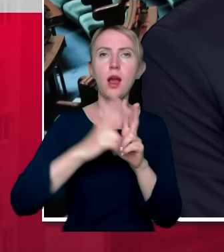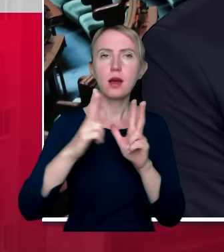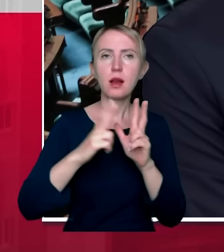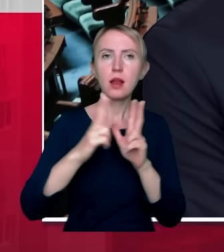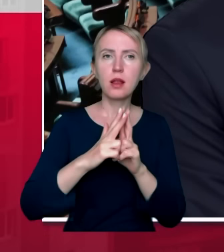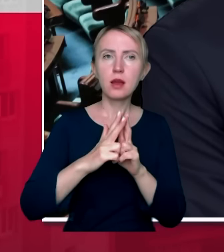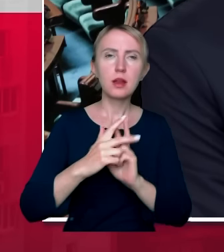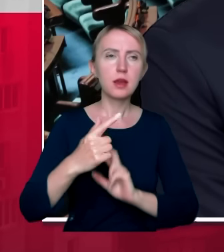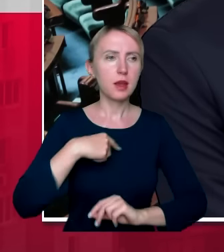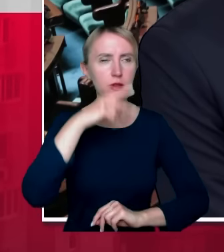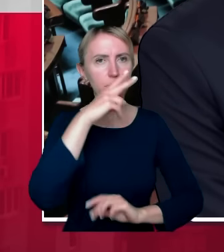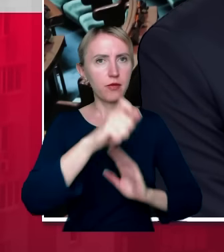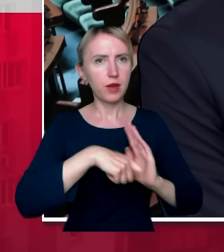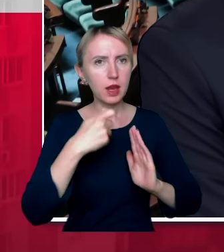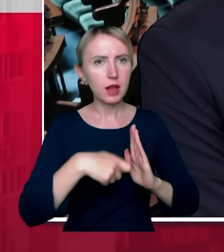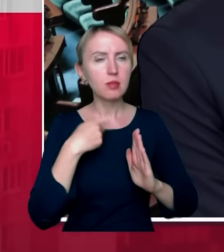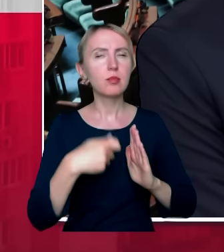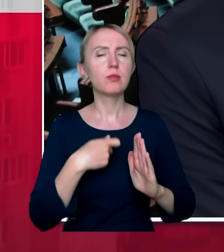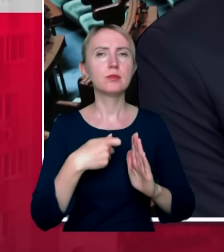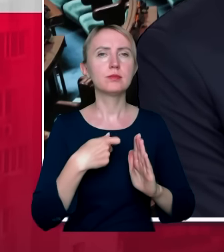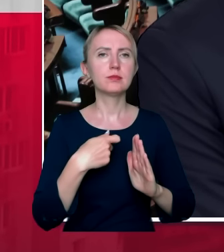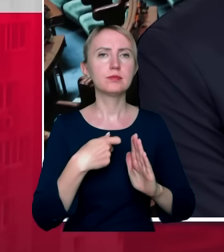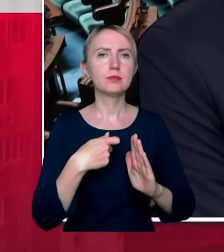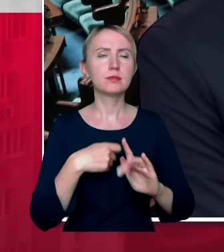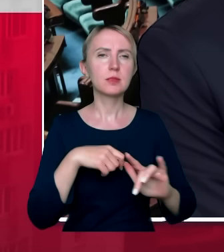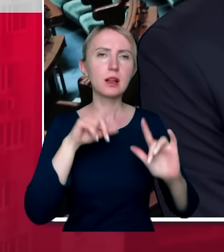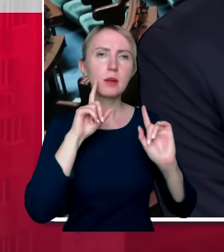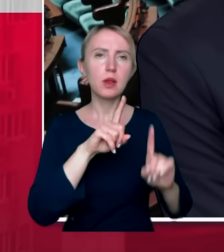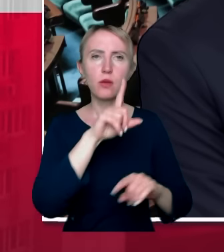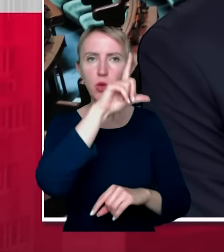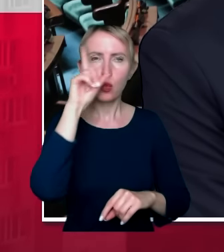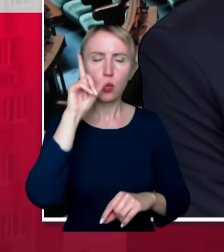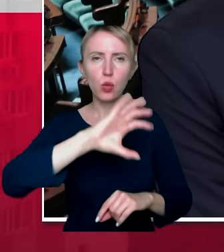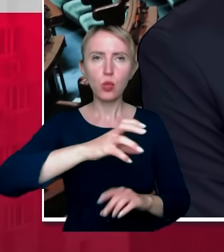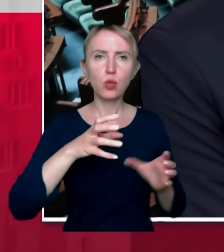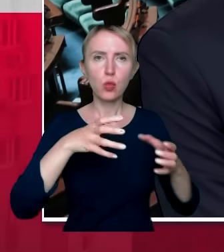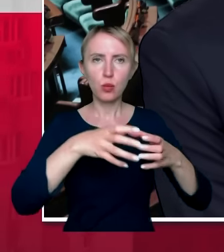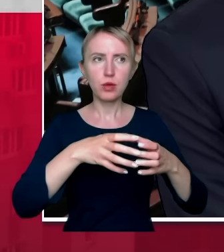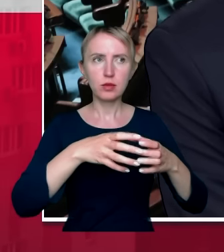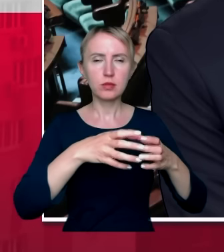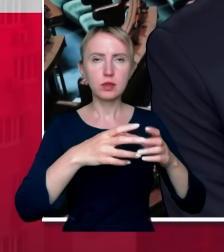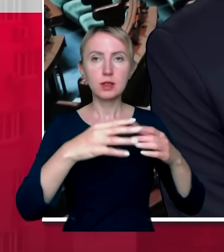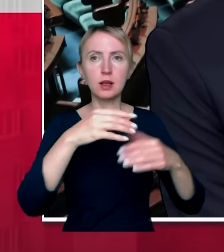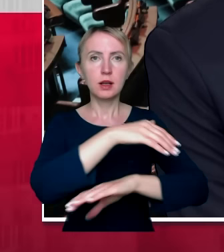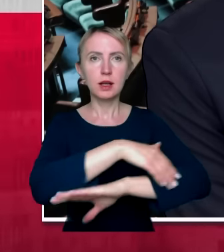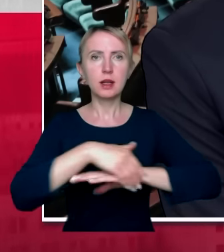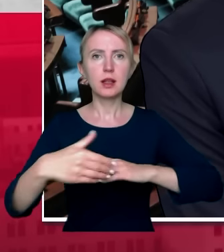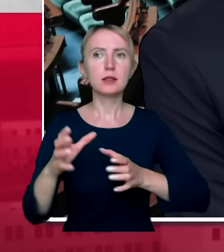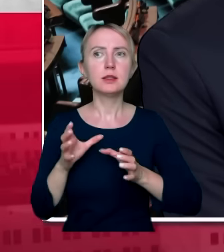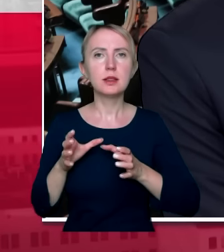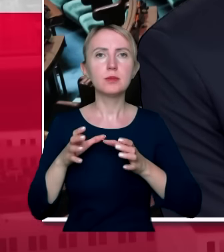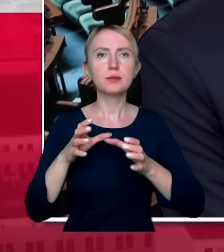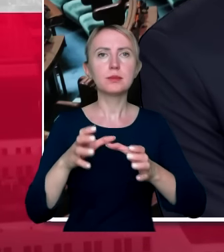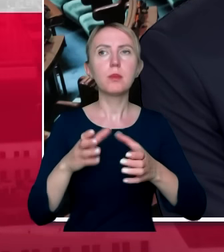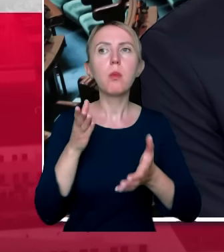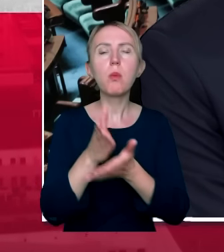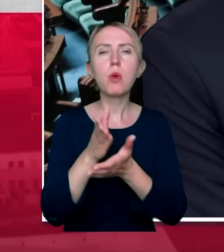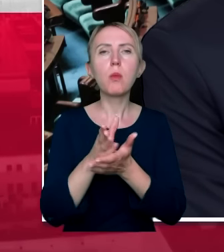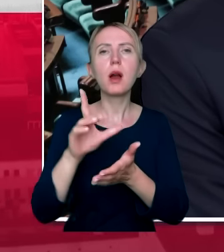cały czas widzę filmiki, kiedy de facto ludzie z grup dywersyjnych podchodzą do granicy i pomagają migrantom